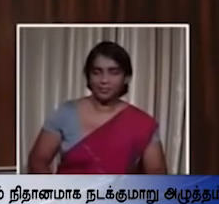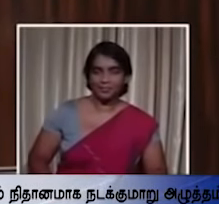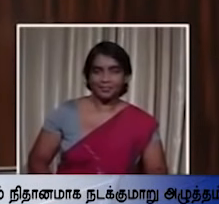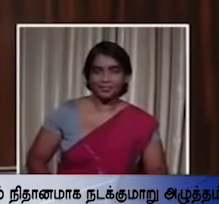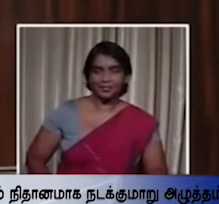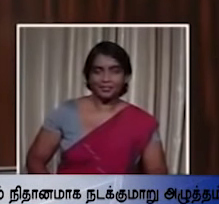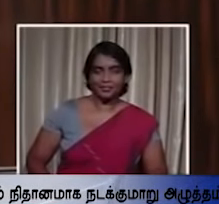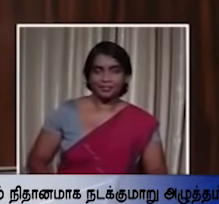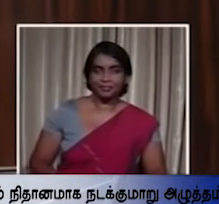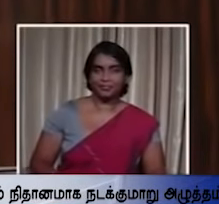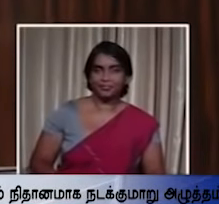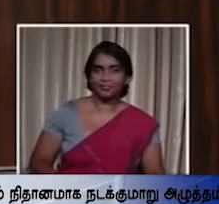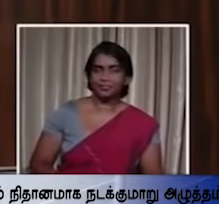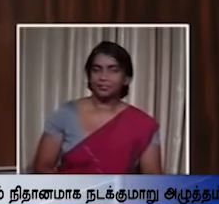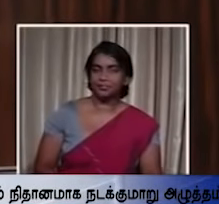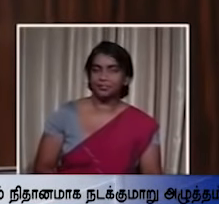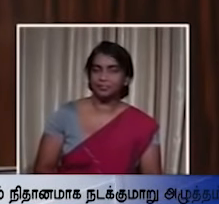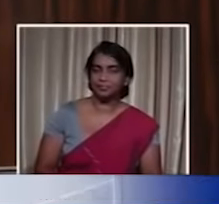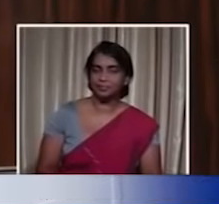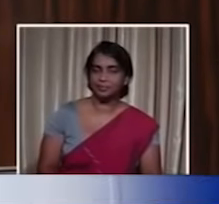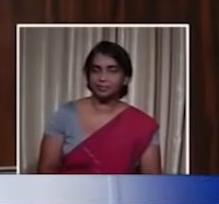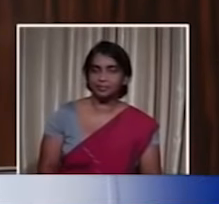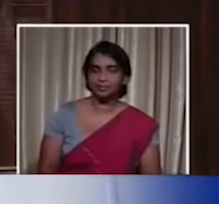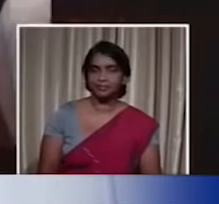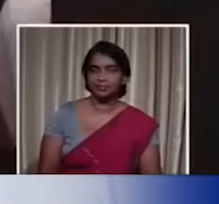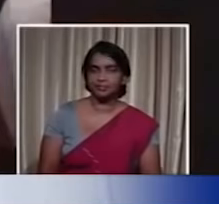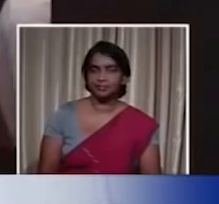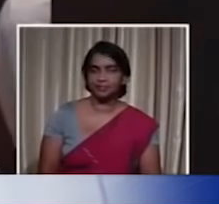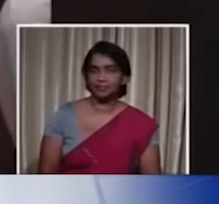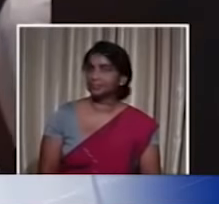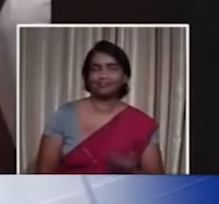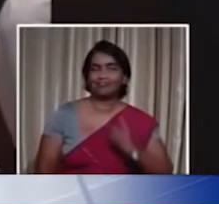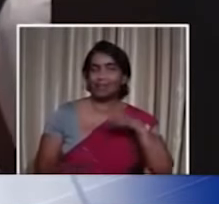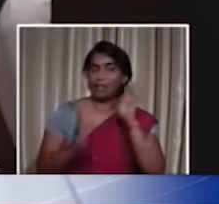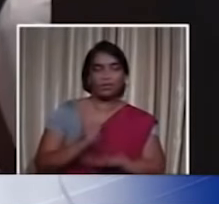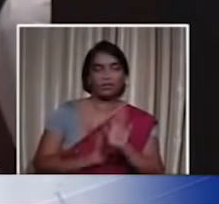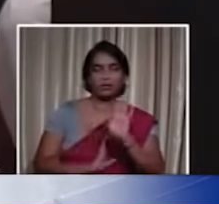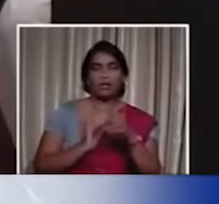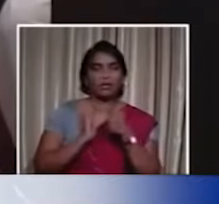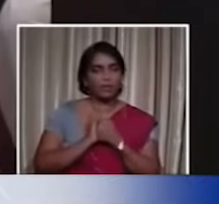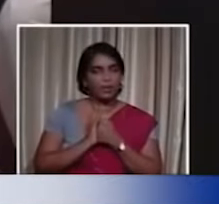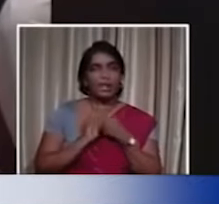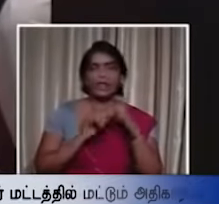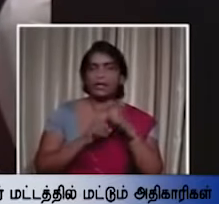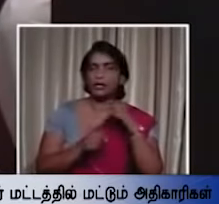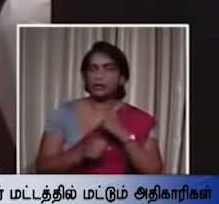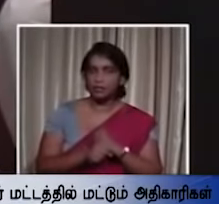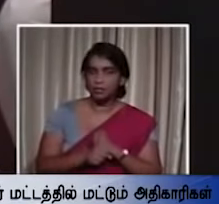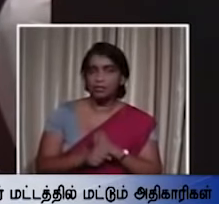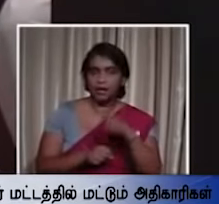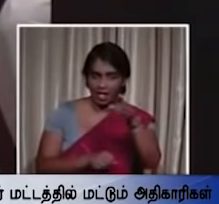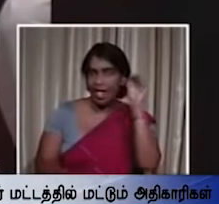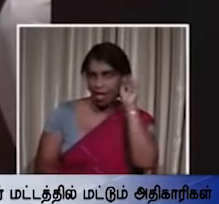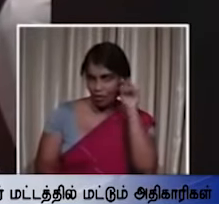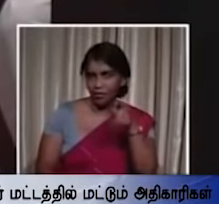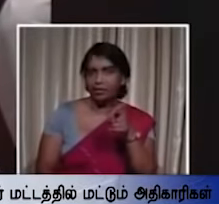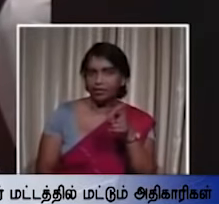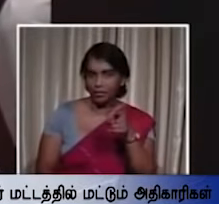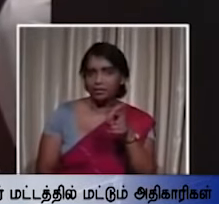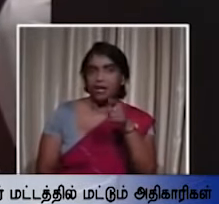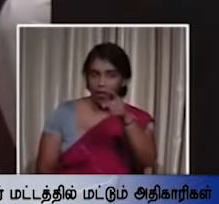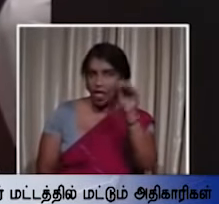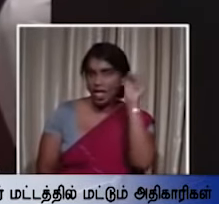நேரத்தை ஜனாதிபதியிடமிருந்து பெற்றுத் தருமாறு நான் உங்களிடம் கோரினேன். எவ்வாறு நீங்கள் இவ்வாறு மூட்டை கணக்கில் பொய் கூறுகிறீர்கள்? கௌரவ தினேஷ்